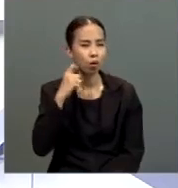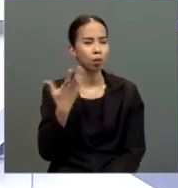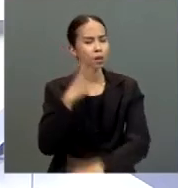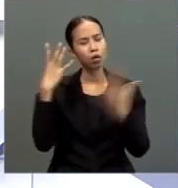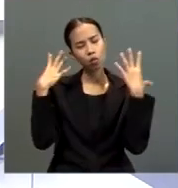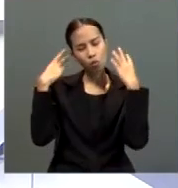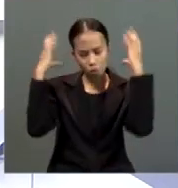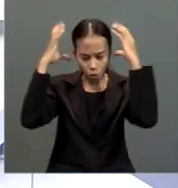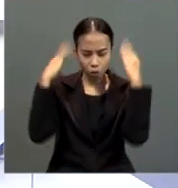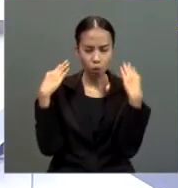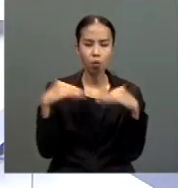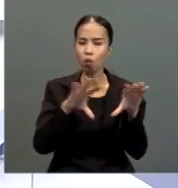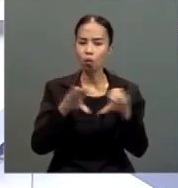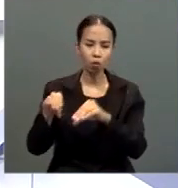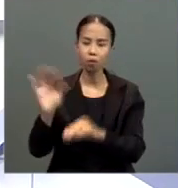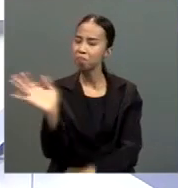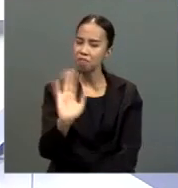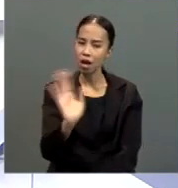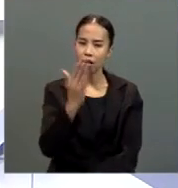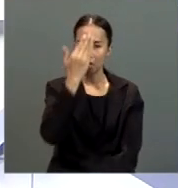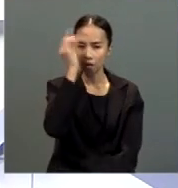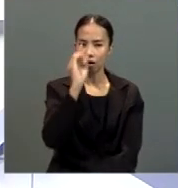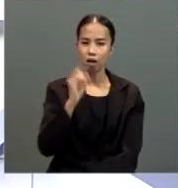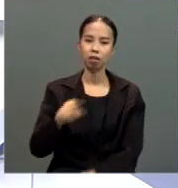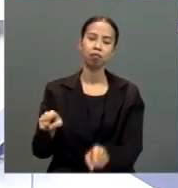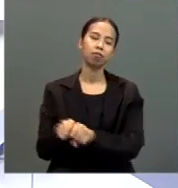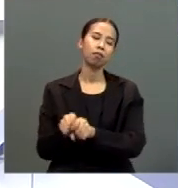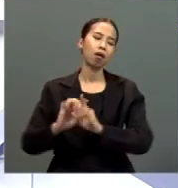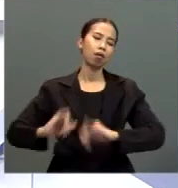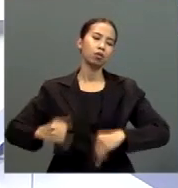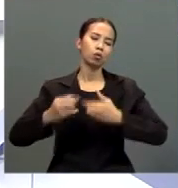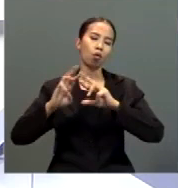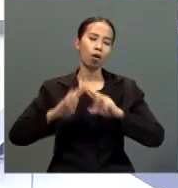ดอะไรต่างๆได้ไหมไม่ได้นะคะคืออย่าทำให้ผู้ประกอบการลำบากใจเพ